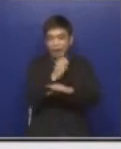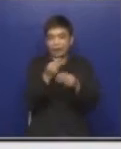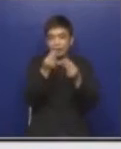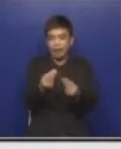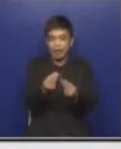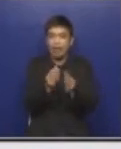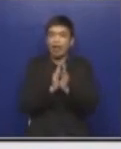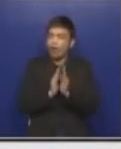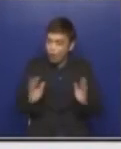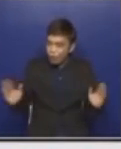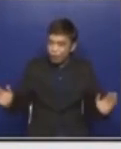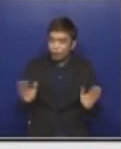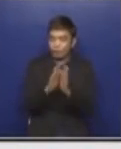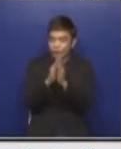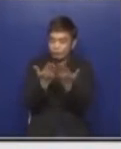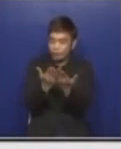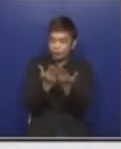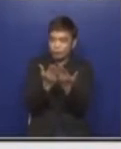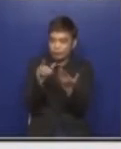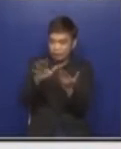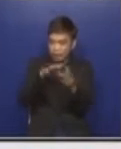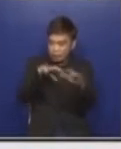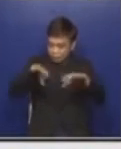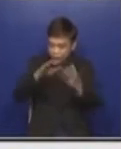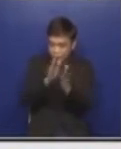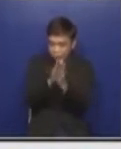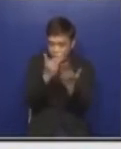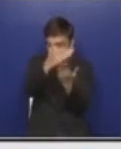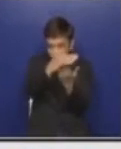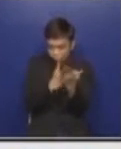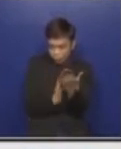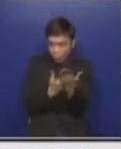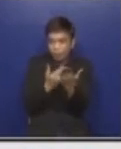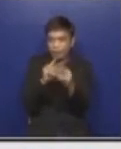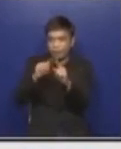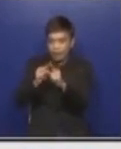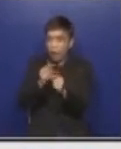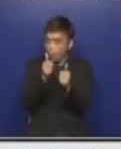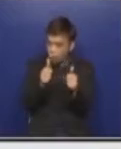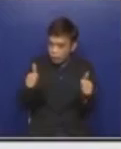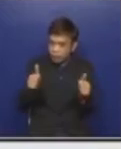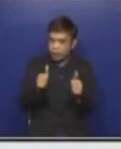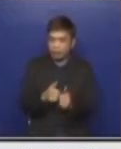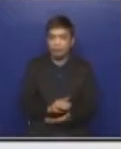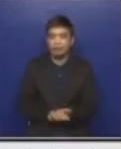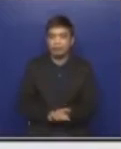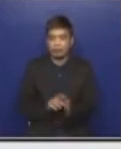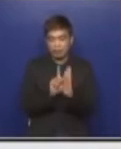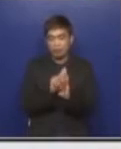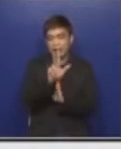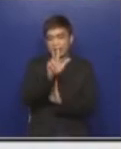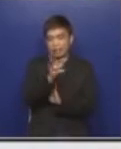งานวิชาการของสภาผู้แทนราษฎรเราจัดทำให้ดีมากในรายละเอียดผมไม่มีเวลาลงรายละเอียดเทียมไม่เยอะแต่ว่า3นาที